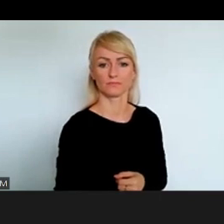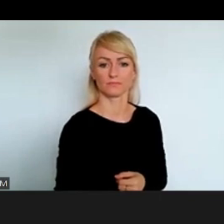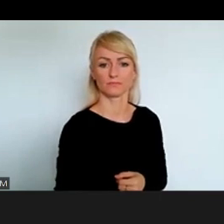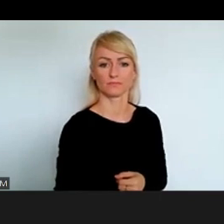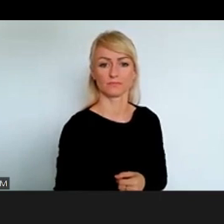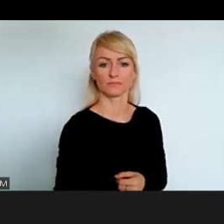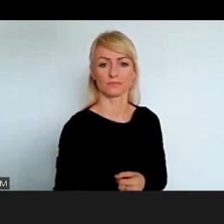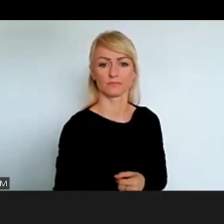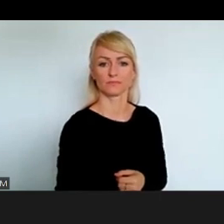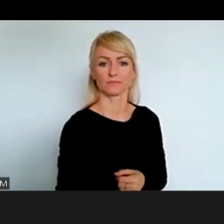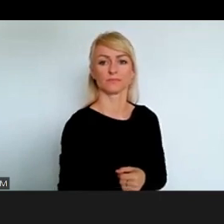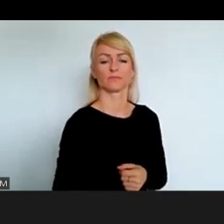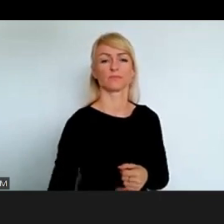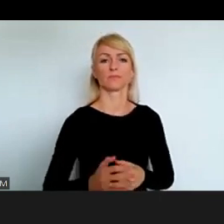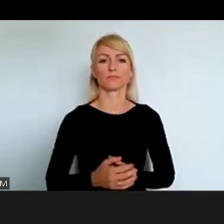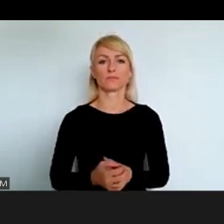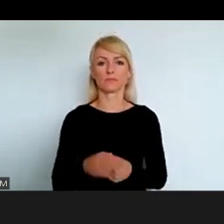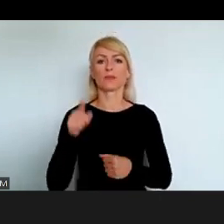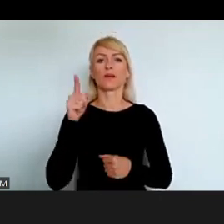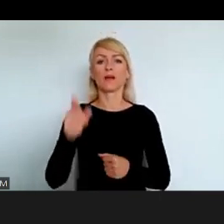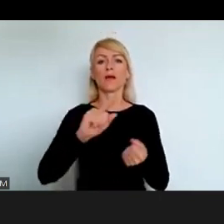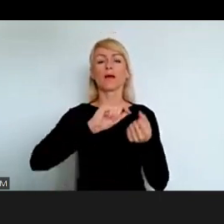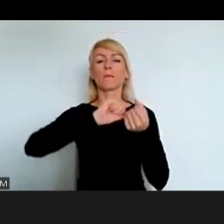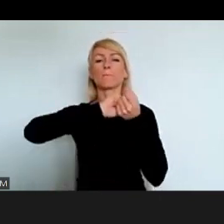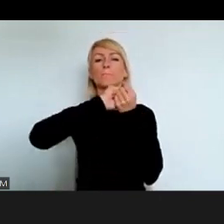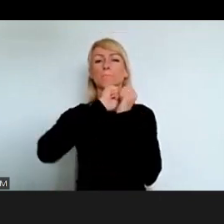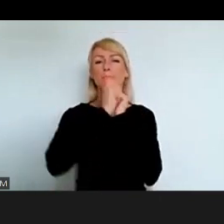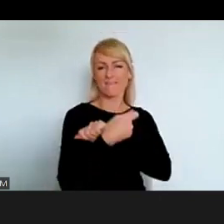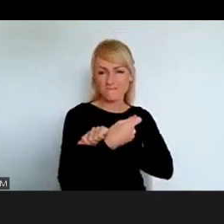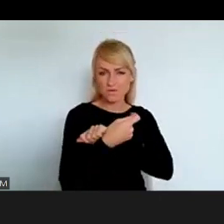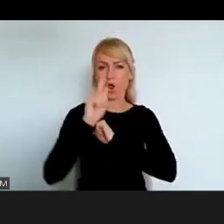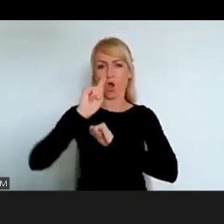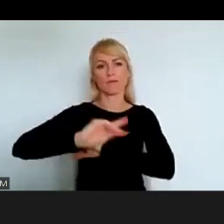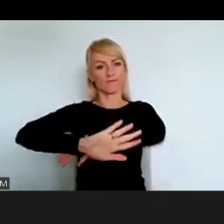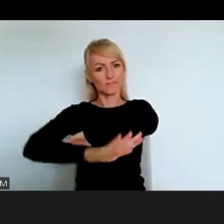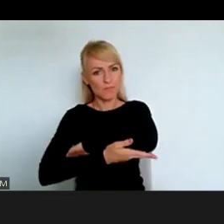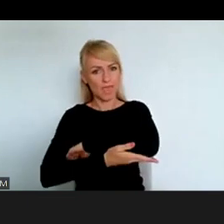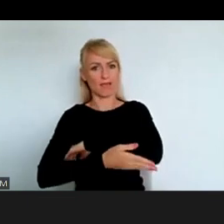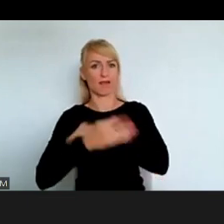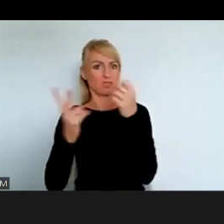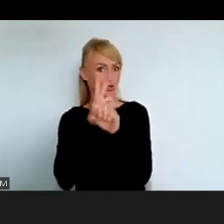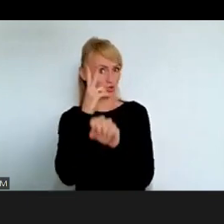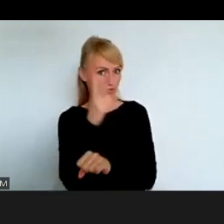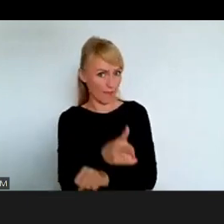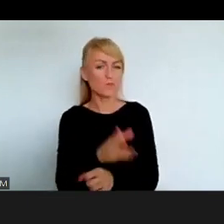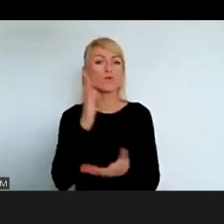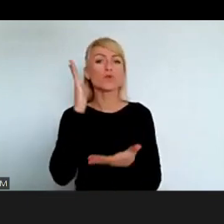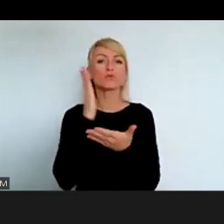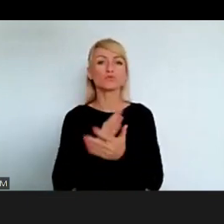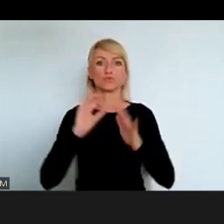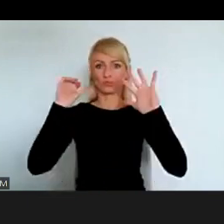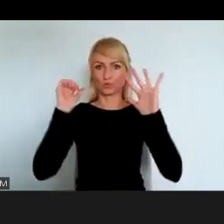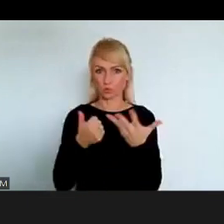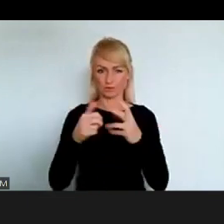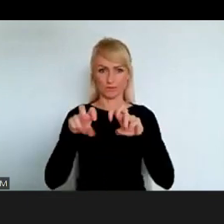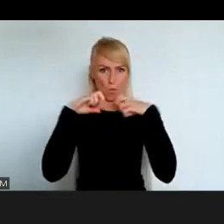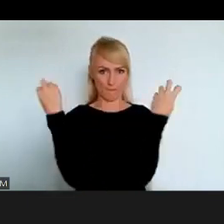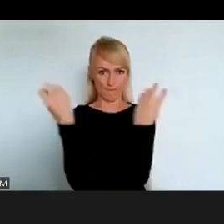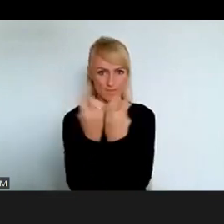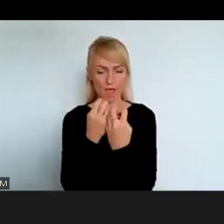webinarium z serii PFRON wspiera dostępność. Jest to już szóste webinarium, tym razem poświęcone